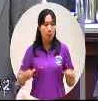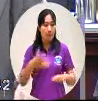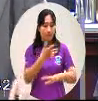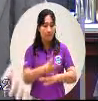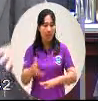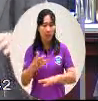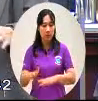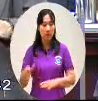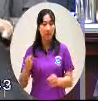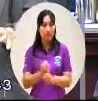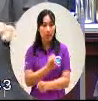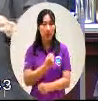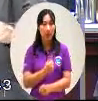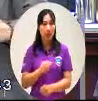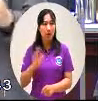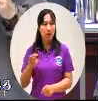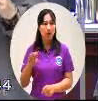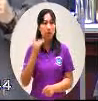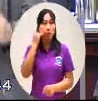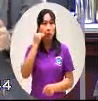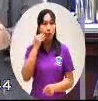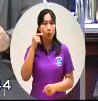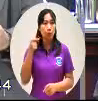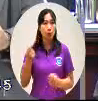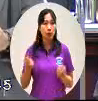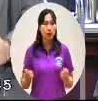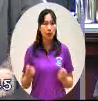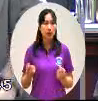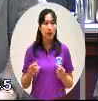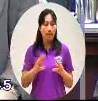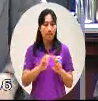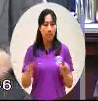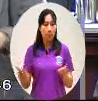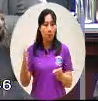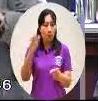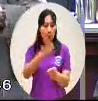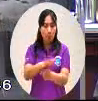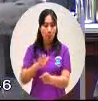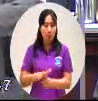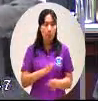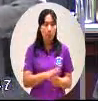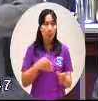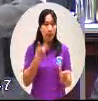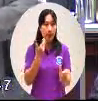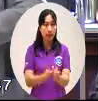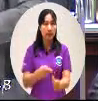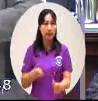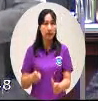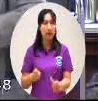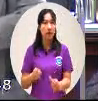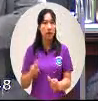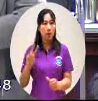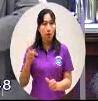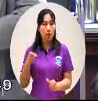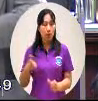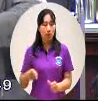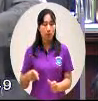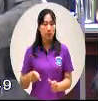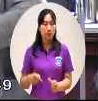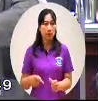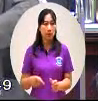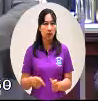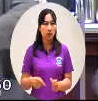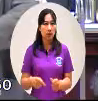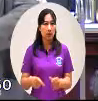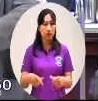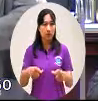但是我们如果还可以再填土，或者他们应该有一定的界限。 对。 那